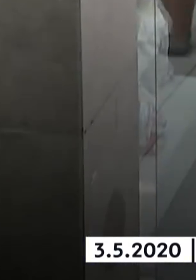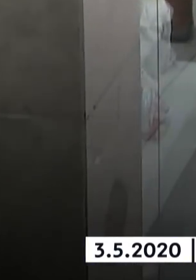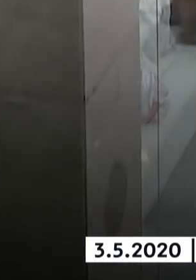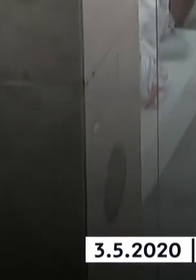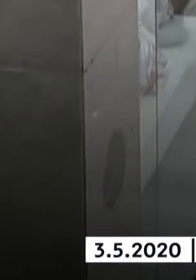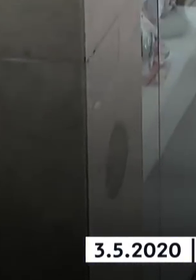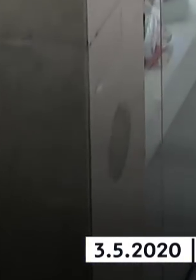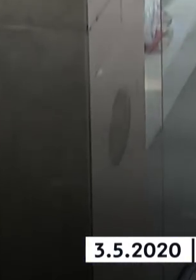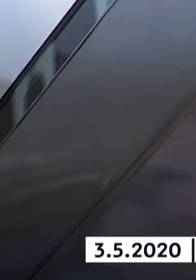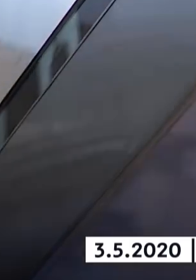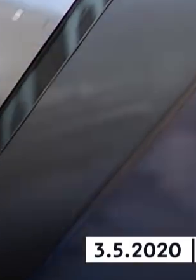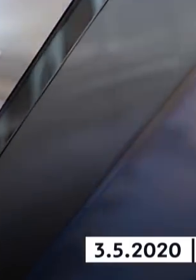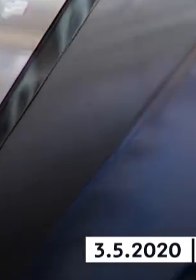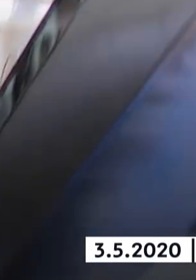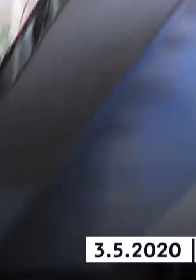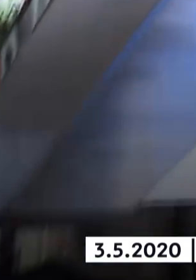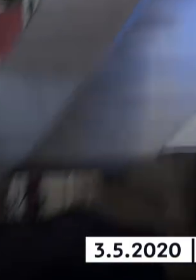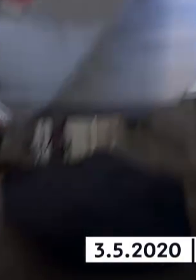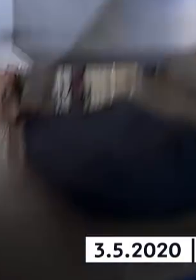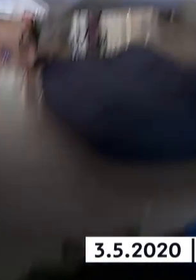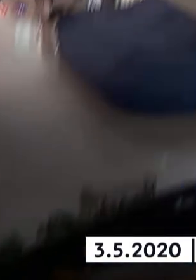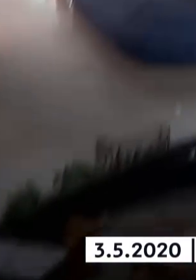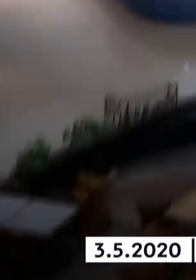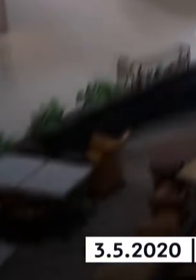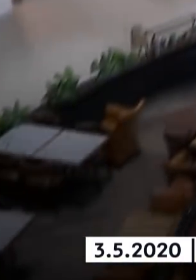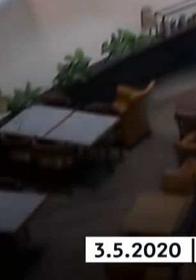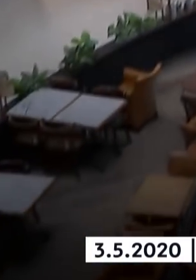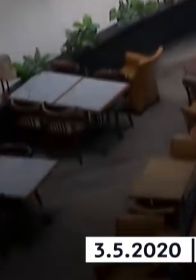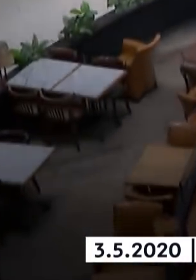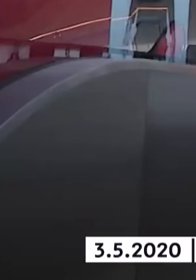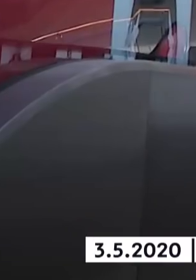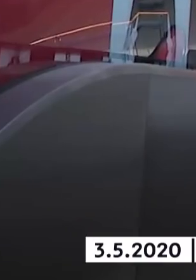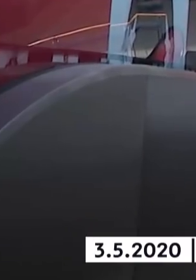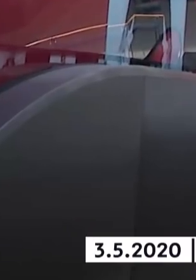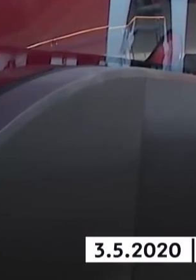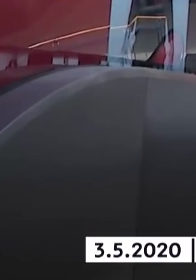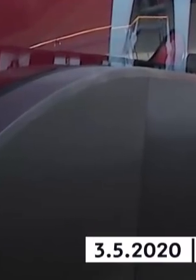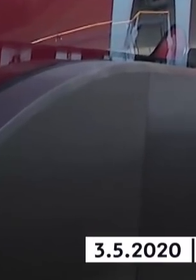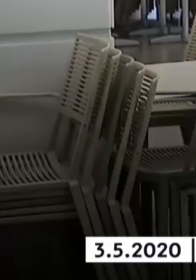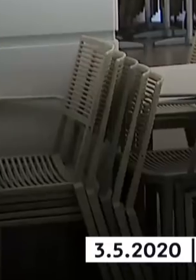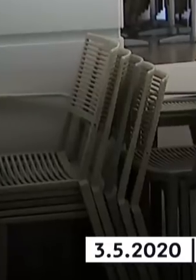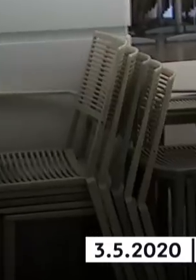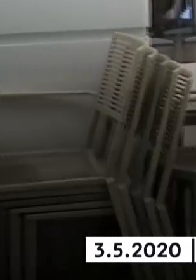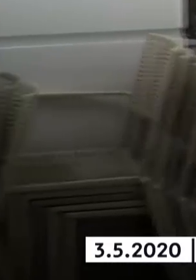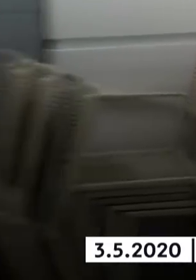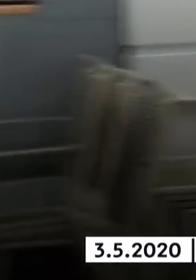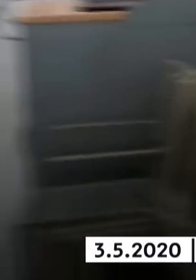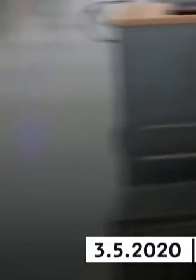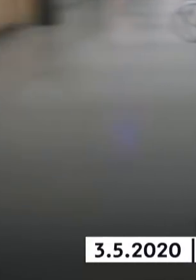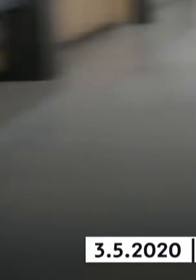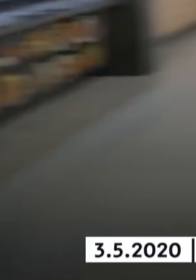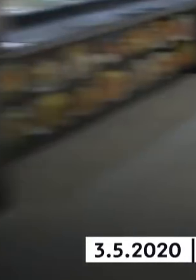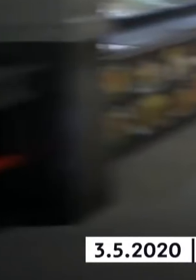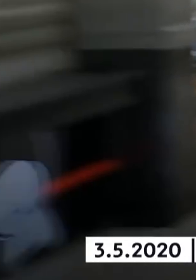ישראל יוצאת מהסגר. האוצר דורש להשלים את פתיחת המשק עד סוף החודש. משרד הבריאות